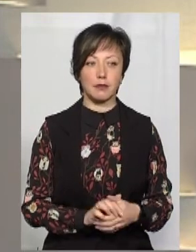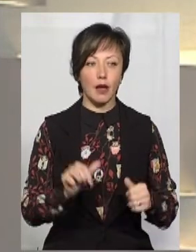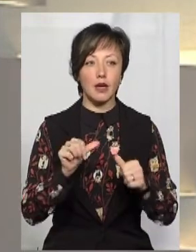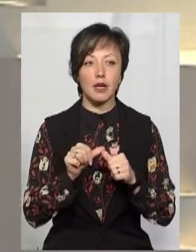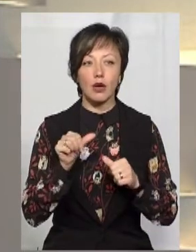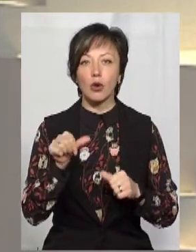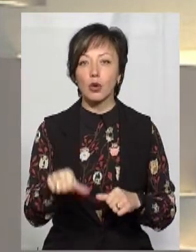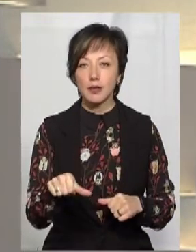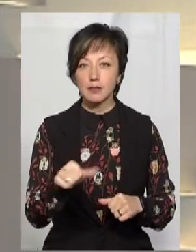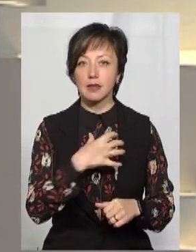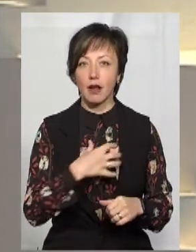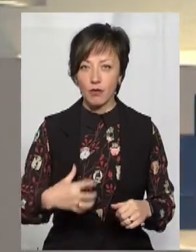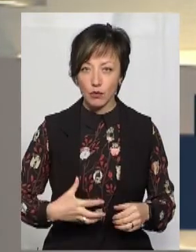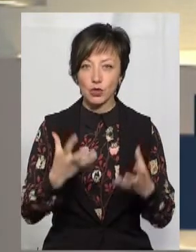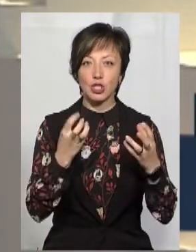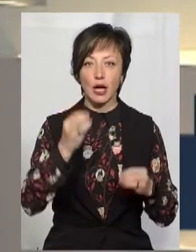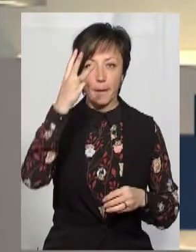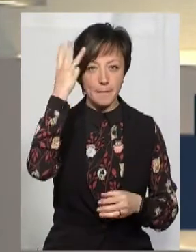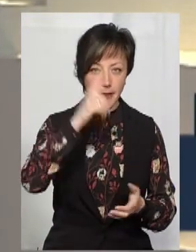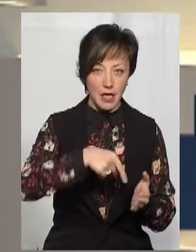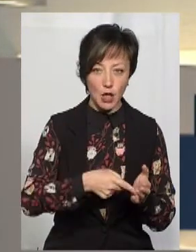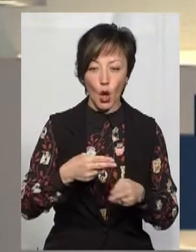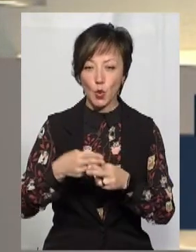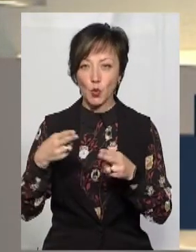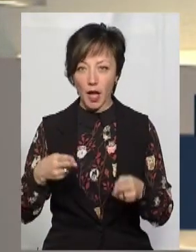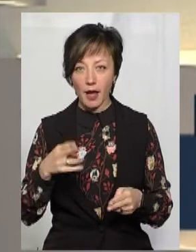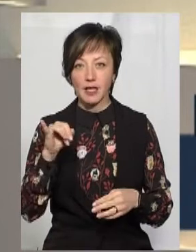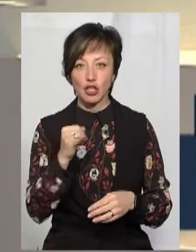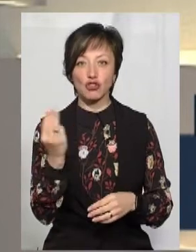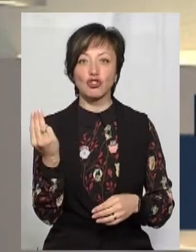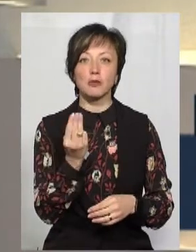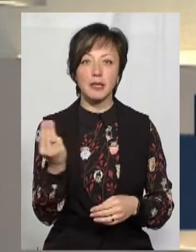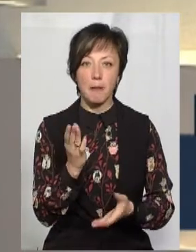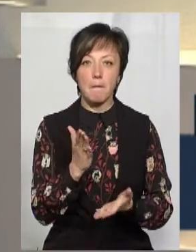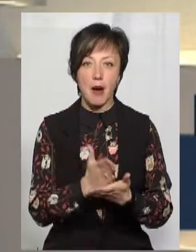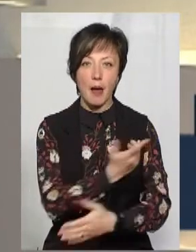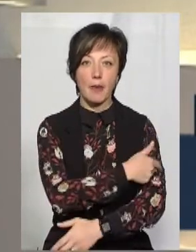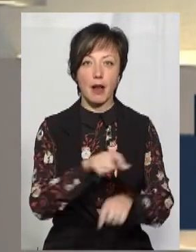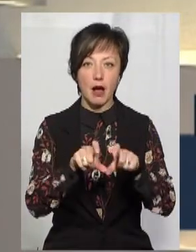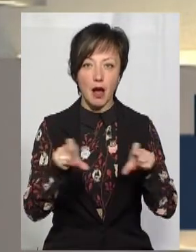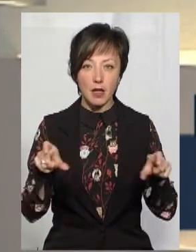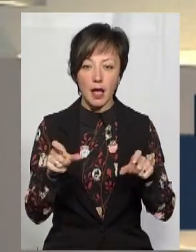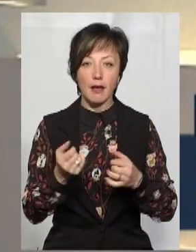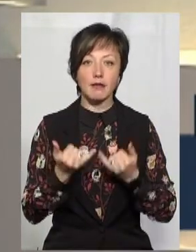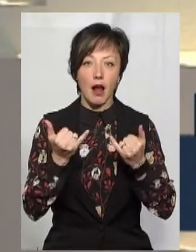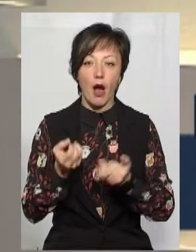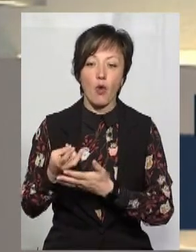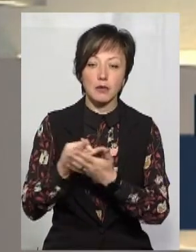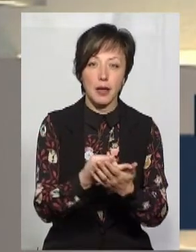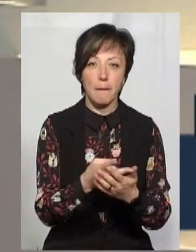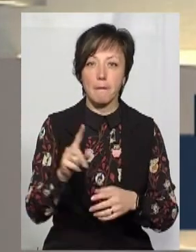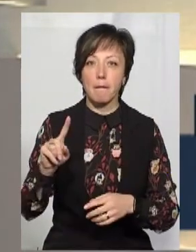Окрім Славути, ще у Хмельницькому, Дунаєвцях і віднедавна у Шепетівці маємо лікарні для госпіталізації першої